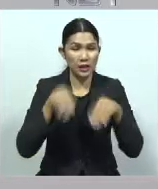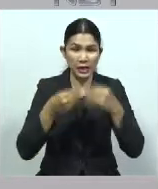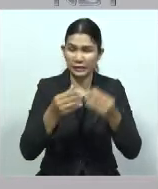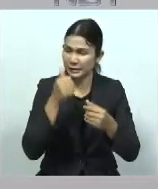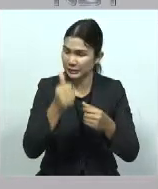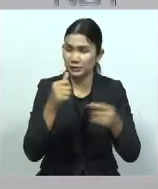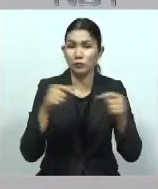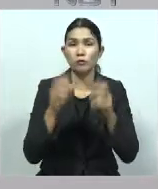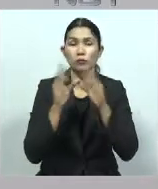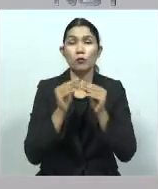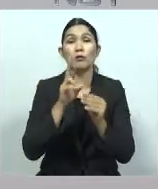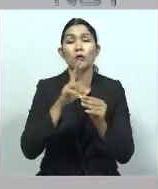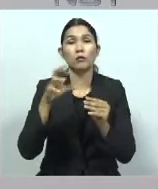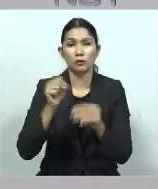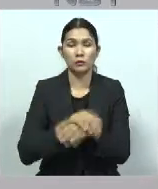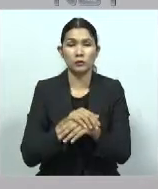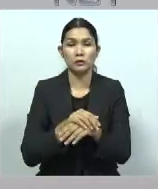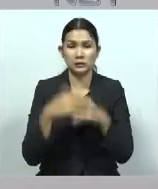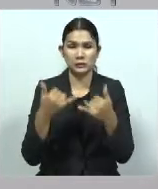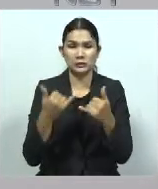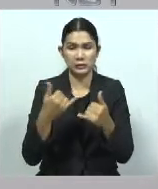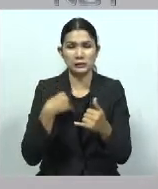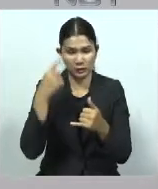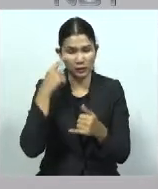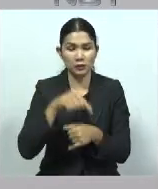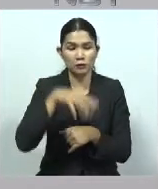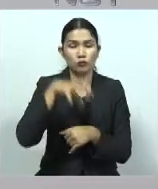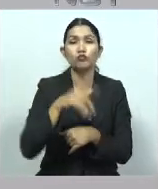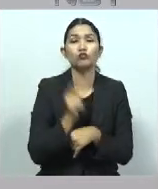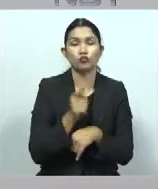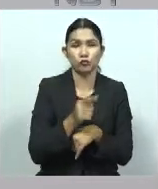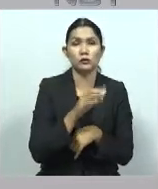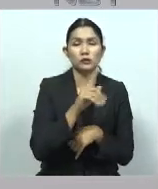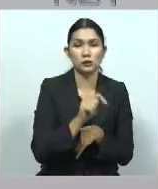คือการประชุมรัฐสภาคิดว่ายังเป็นที่ TOT อยู่ครับผม